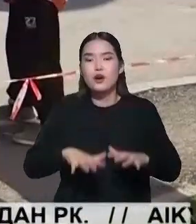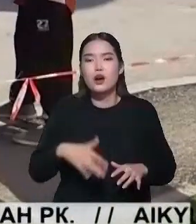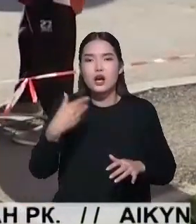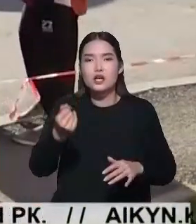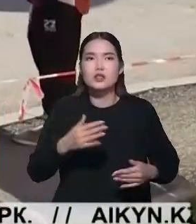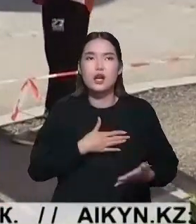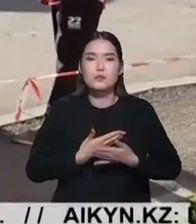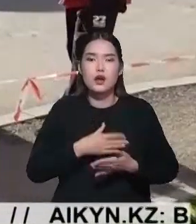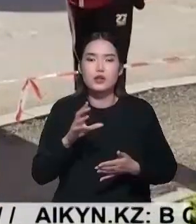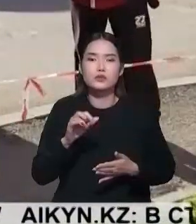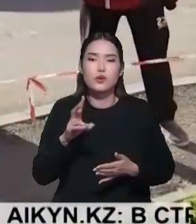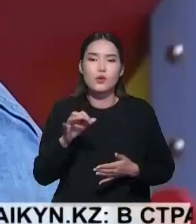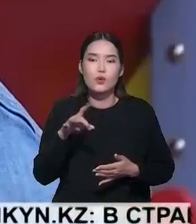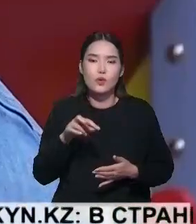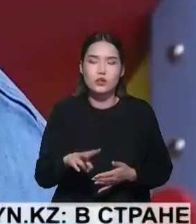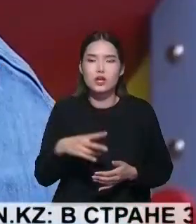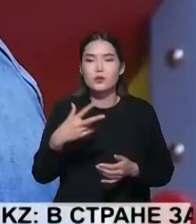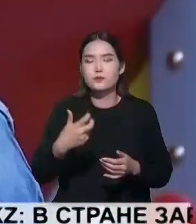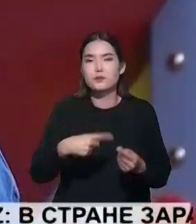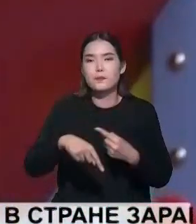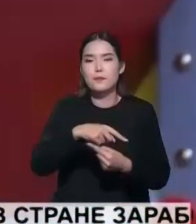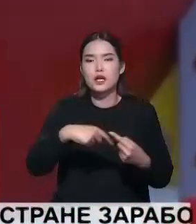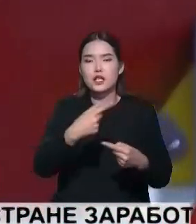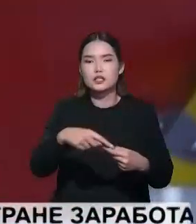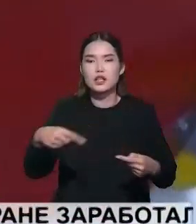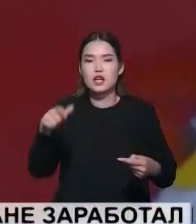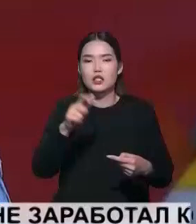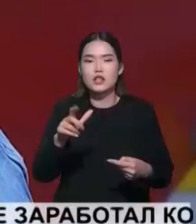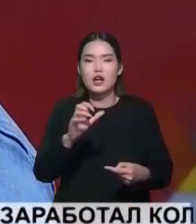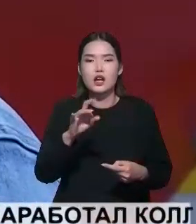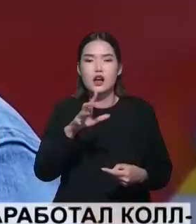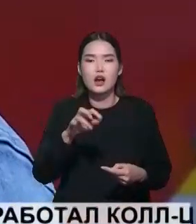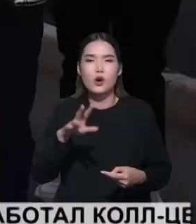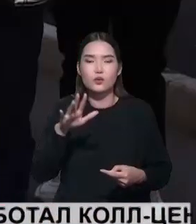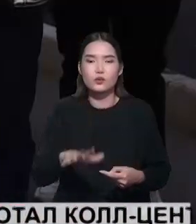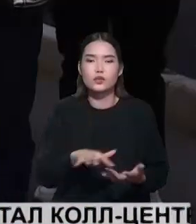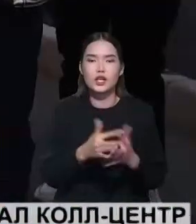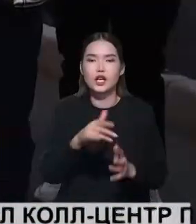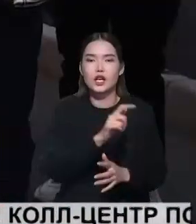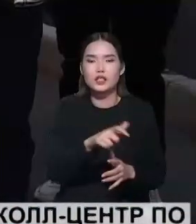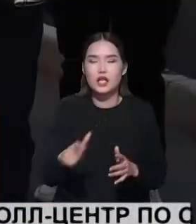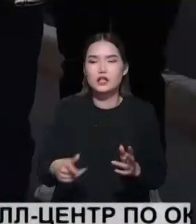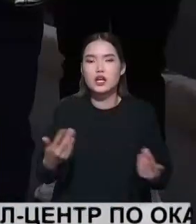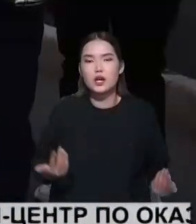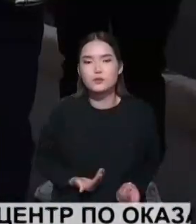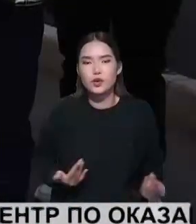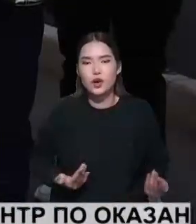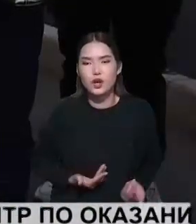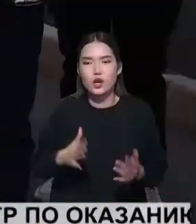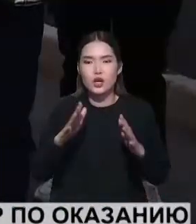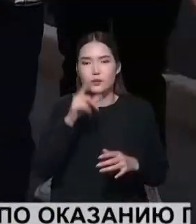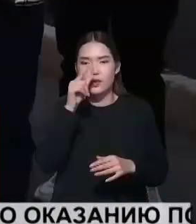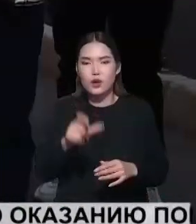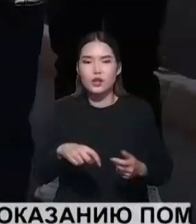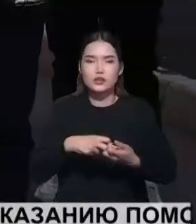общественного объединения по защите прав потребителей и предпринимателей Артур Тимиржанов. По несчастливой случайности он тоже проживает здесь. По мнению мужчины, в